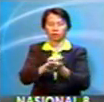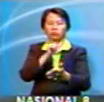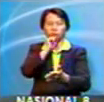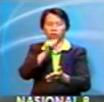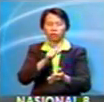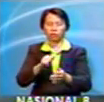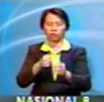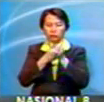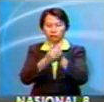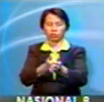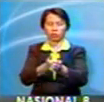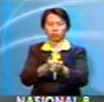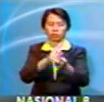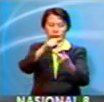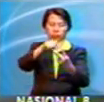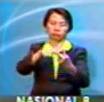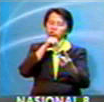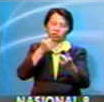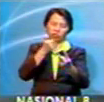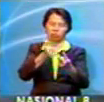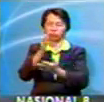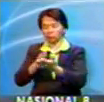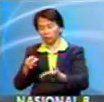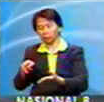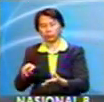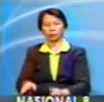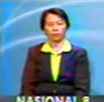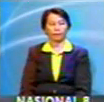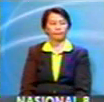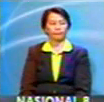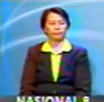tidak berpandukan kepada dua sumber rujukan itu.